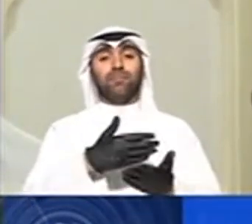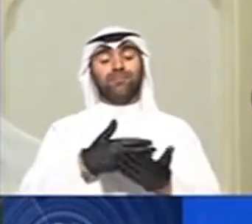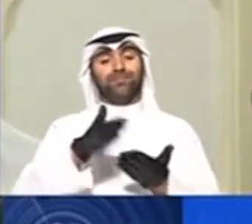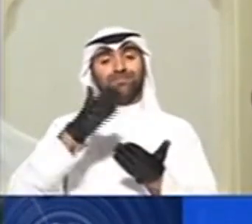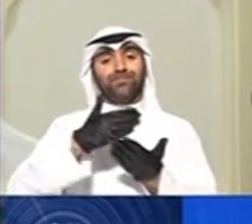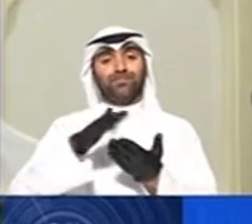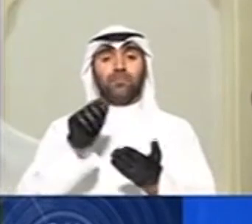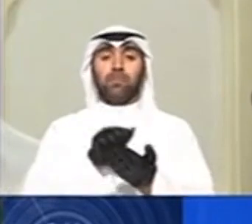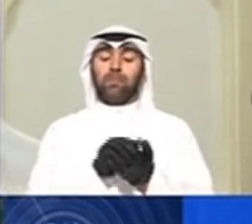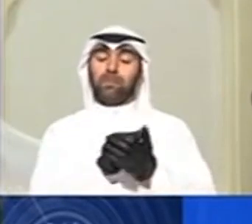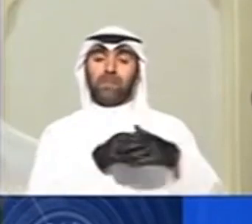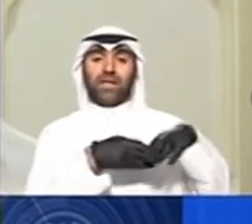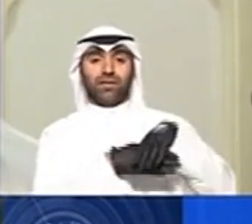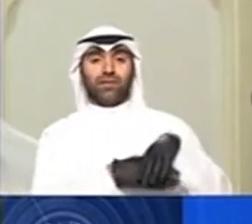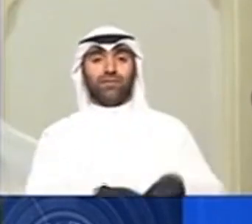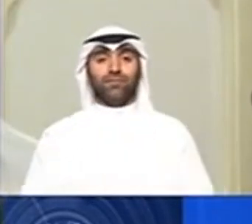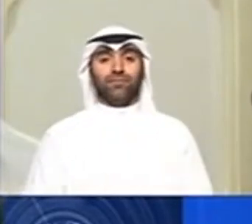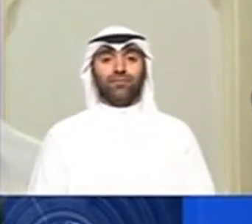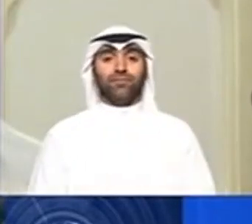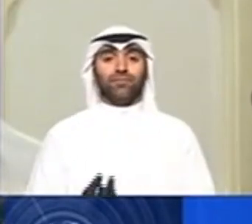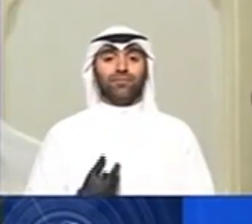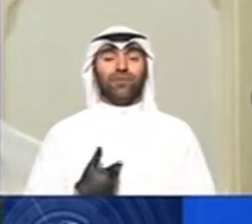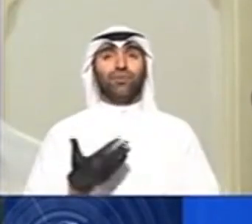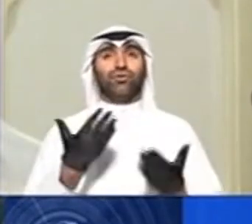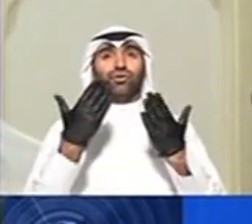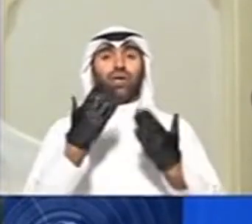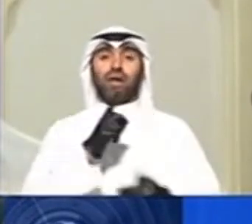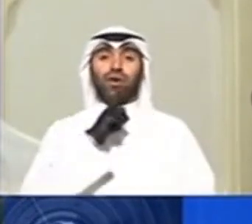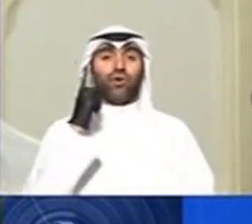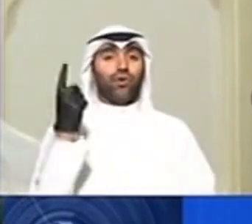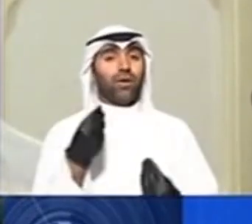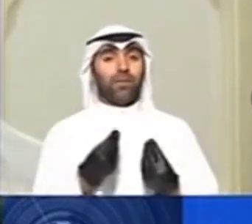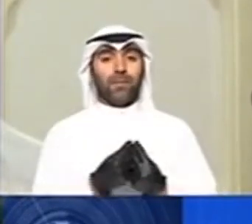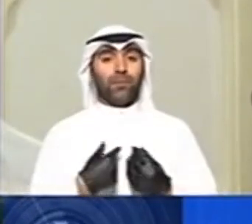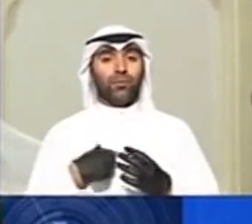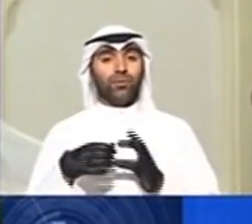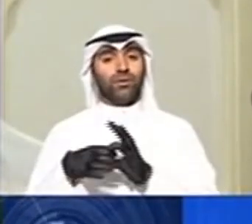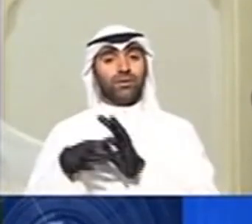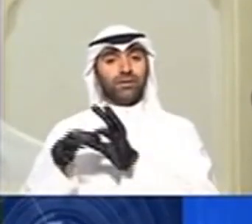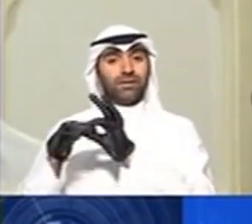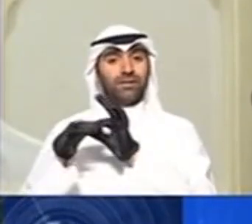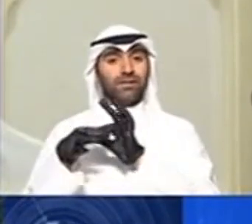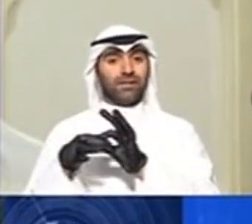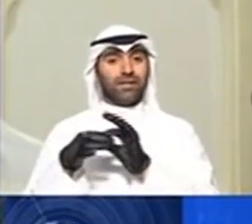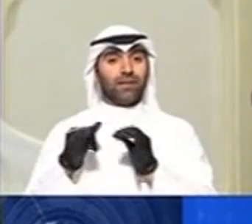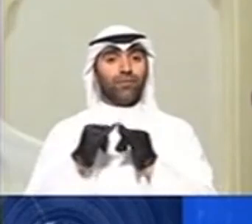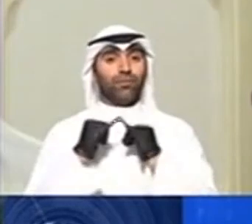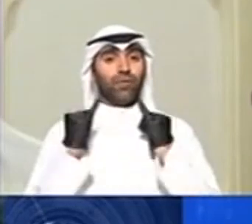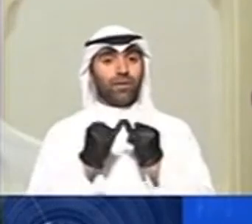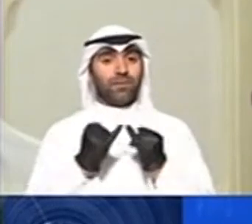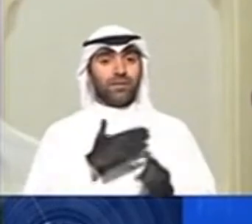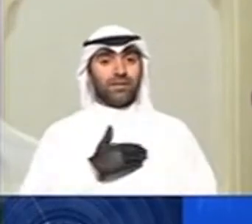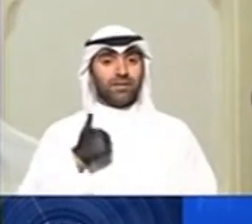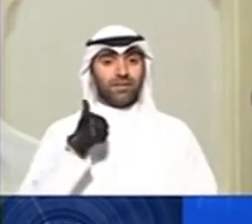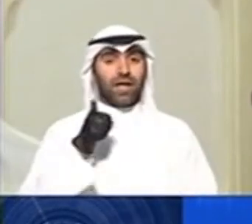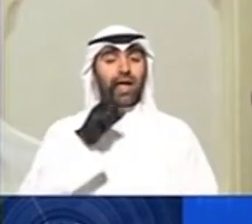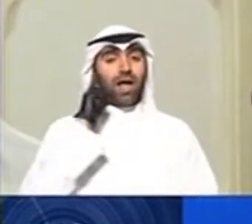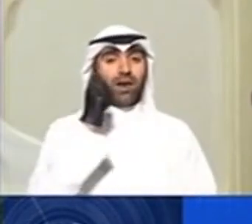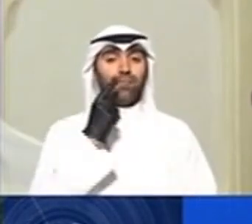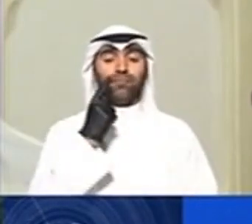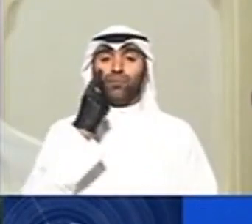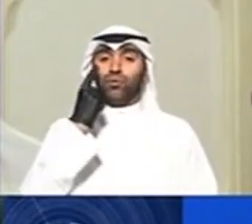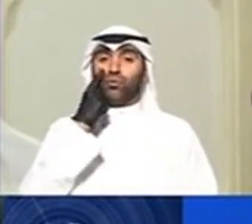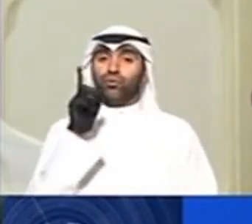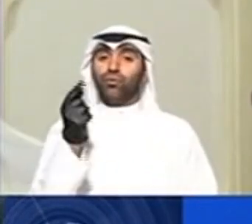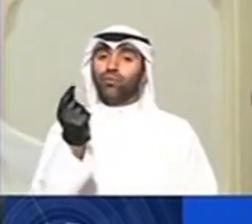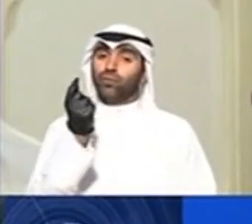امصال جديده تظهر، وايضا اقتناء هذه الامصال لحمايه مواطنينا. وايضا طال عمرك